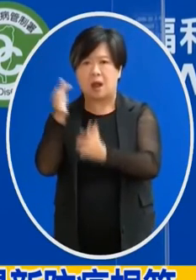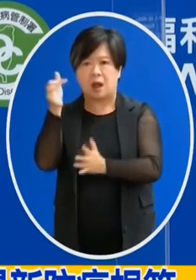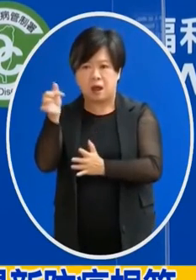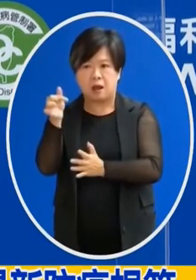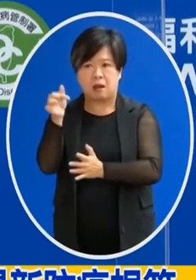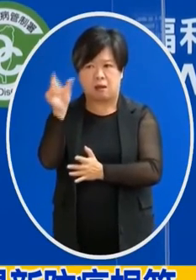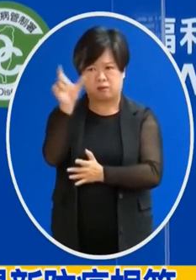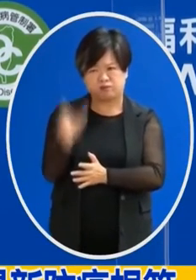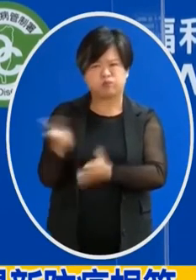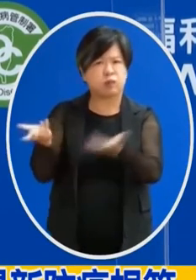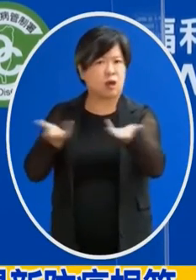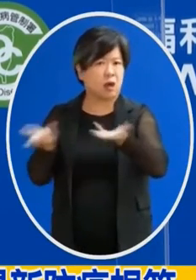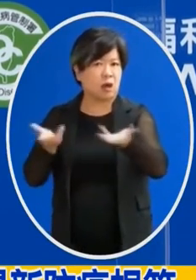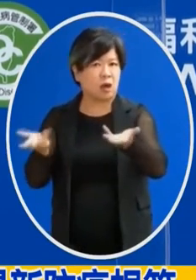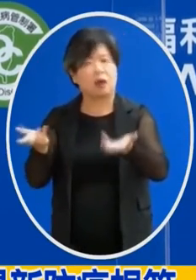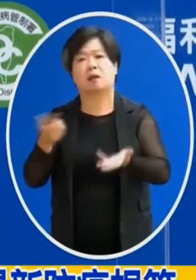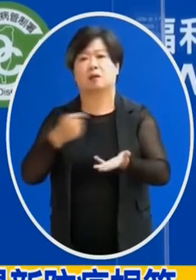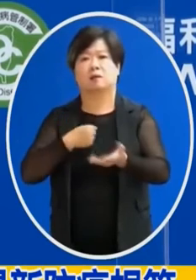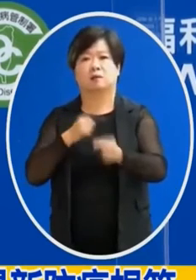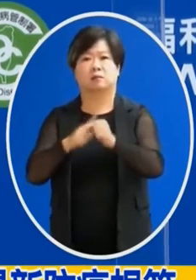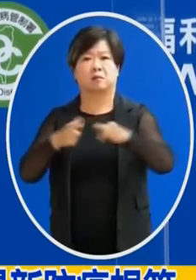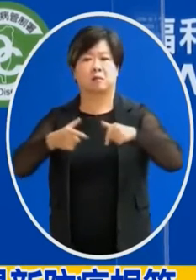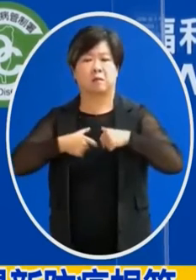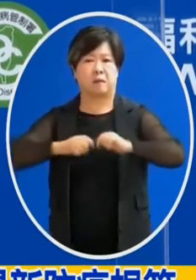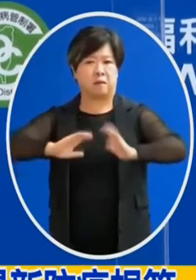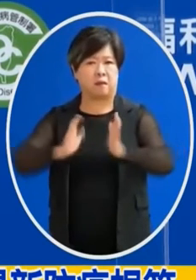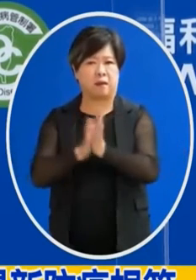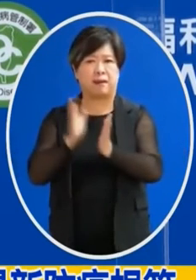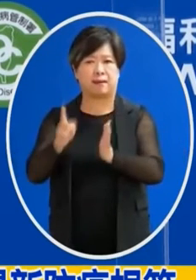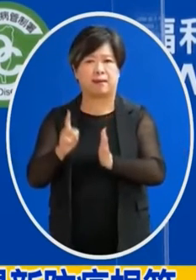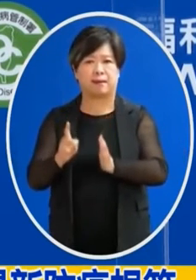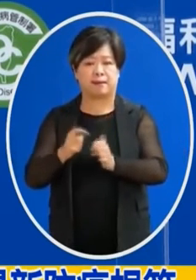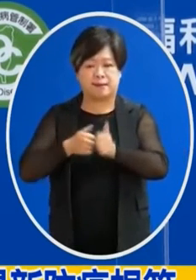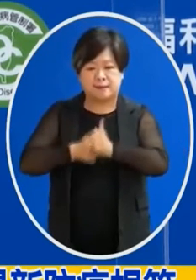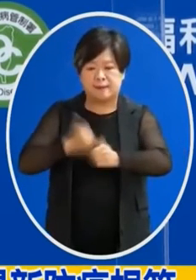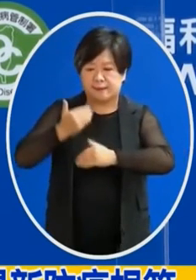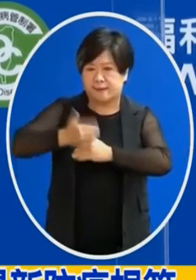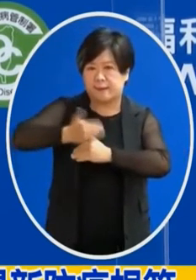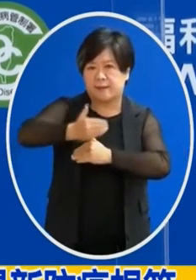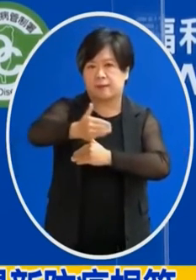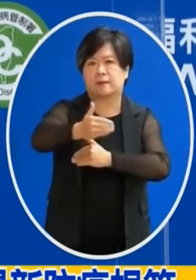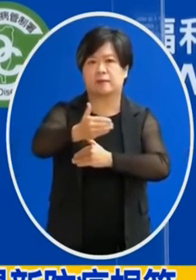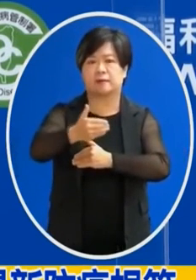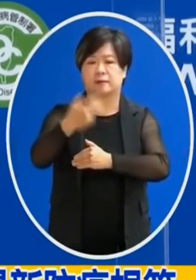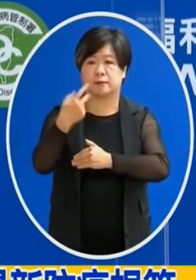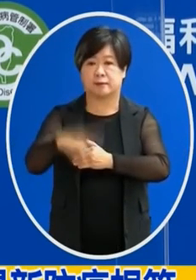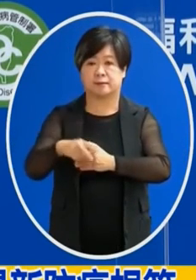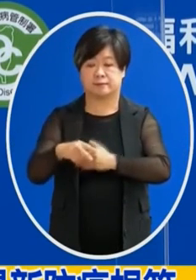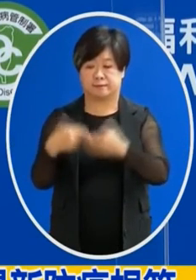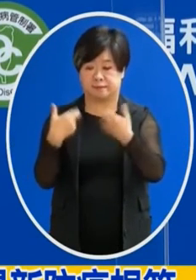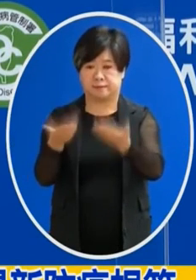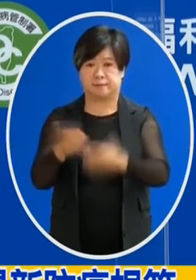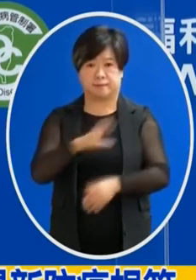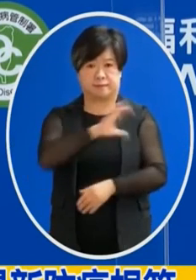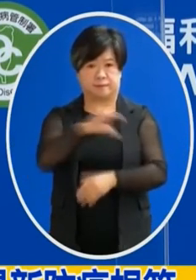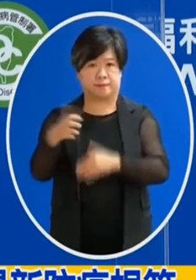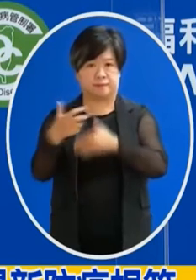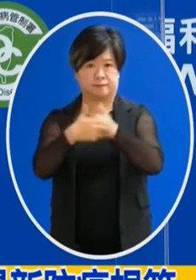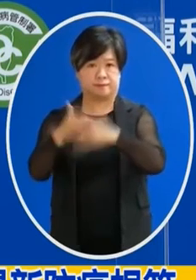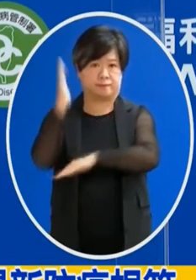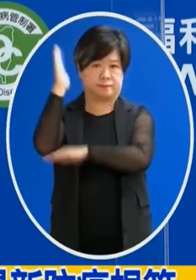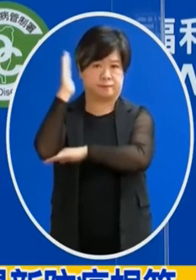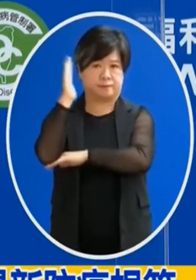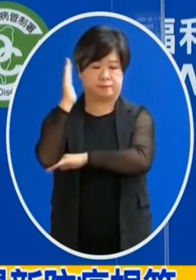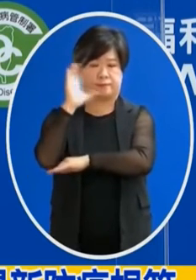后，啊，指挥中心这边会紧速足完备足迹的资料，来供地方卫生单位来完成